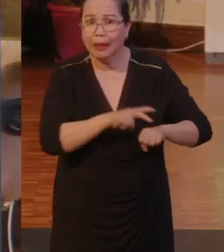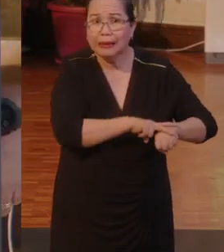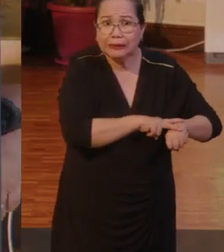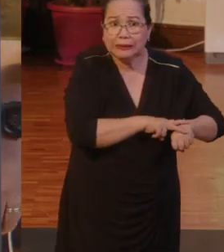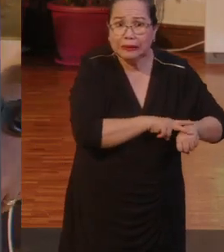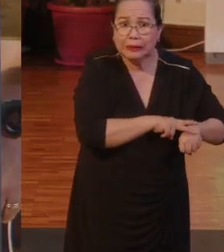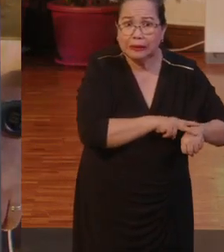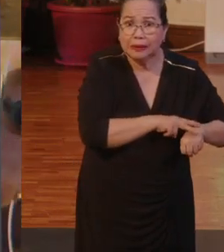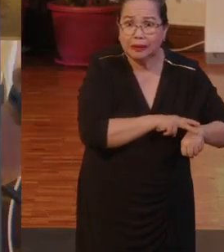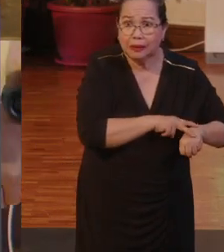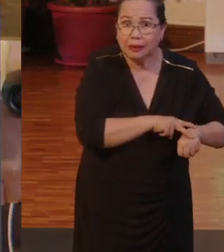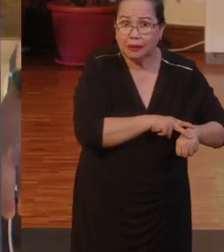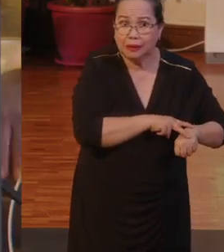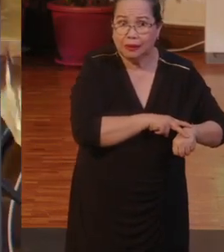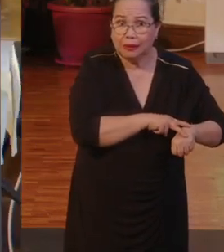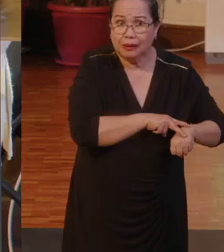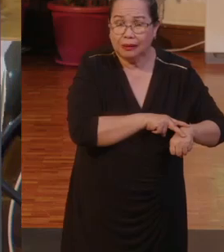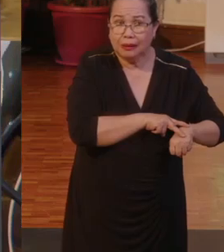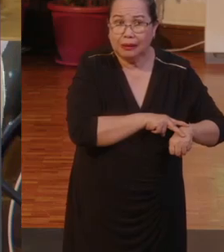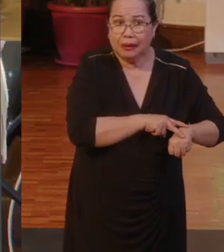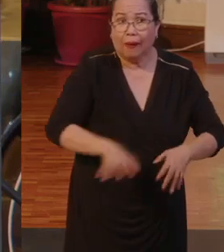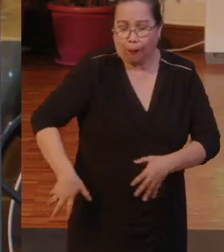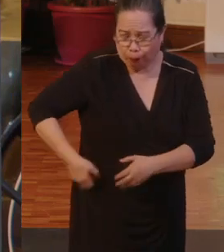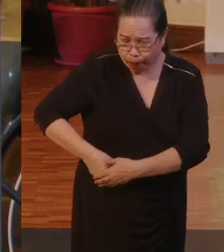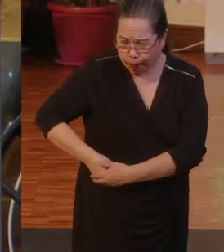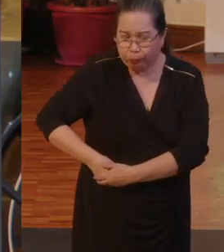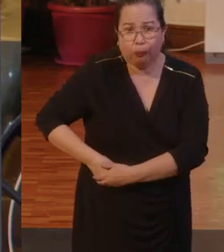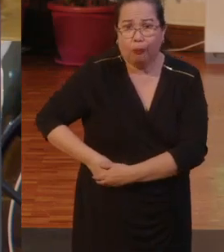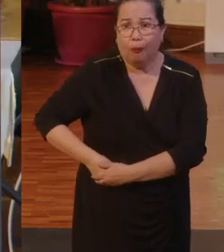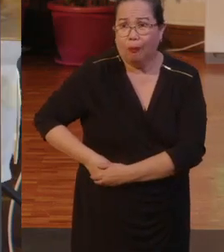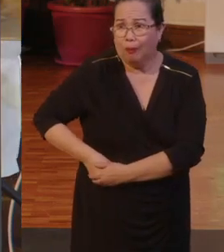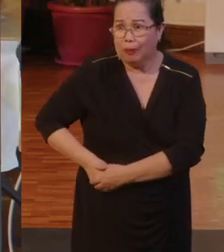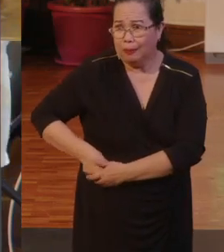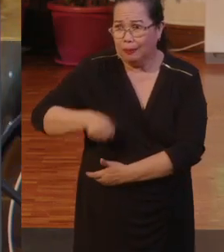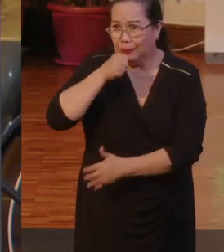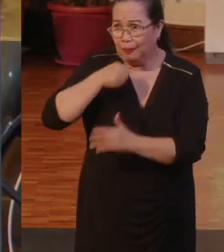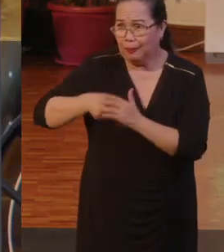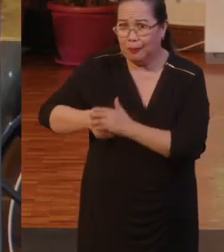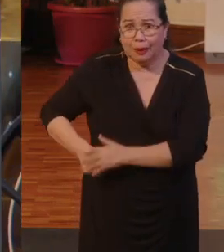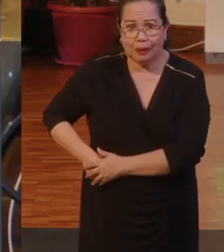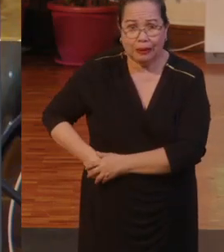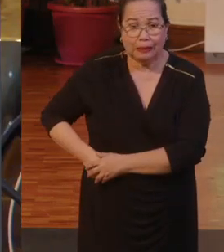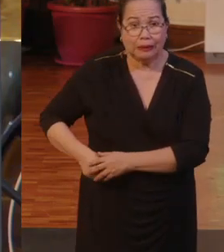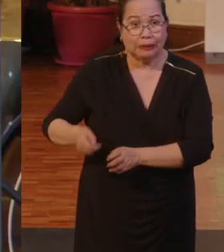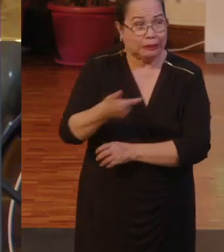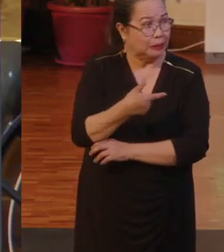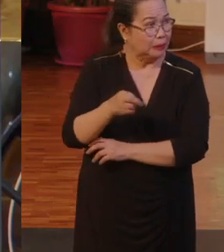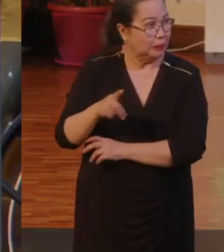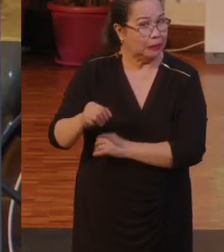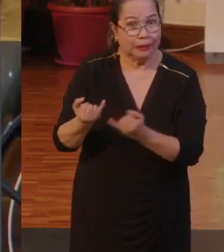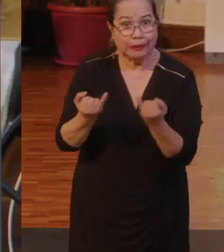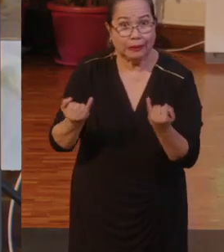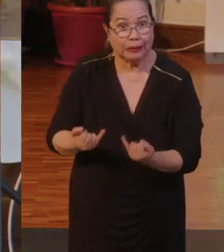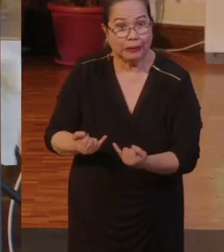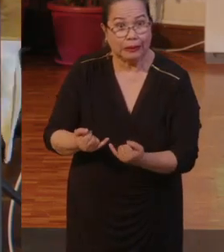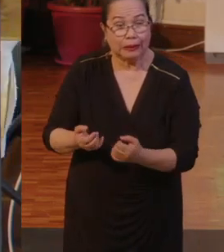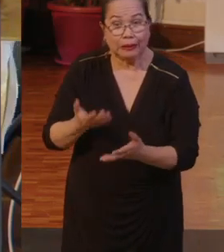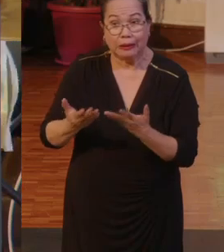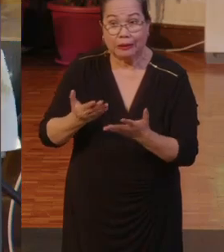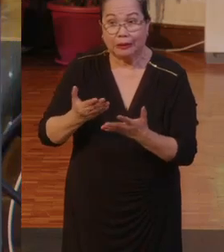from the love of Christ? Sino kaya magtatalo sa inyo? Kayo ba'y kung